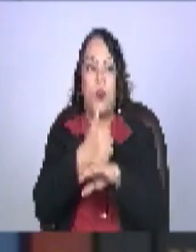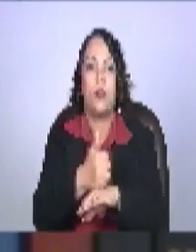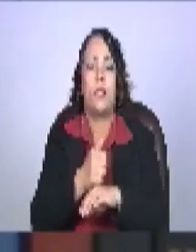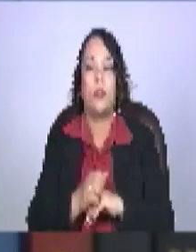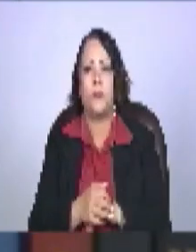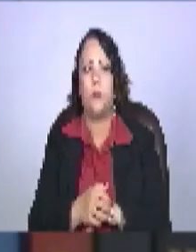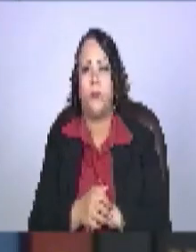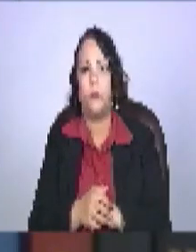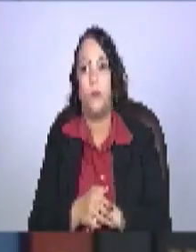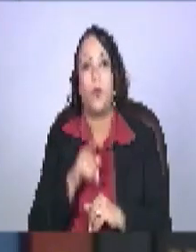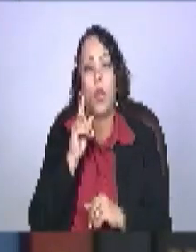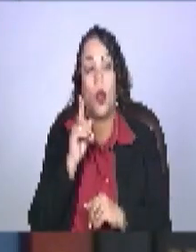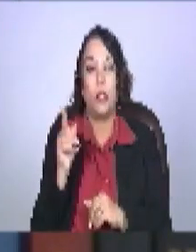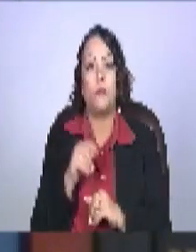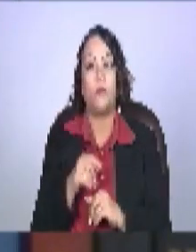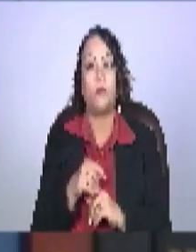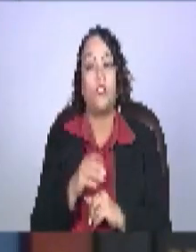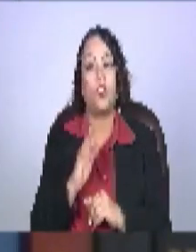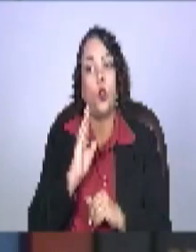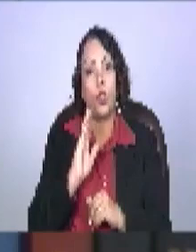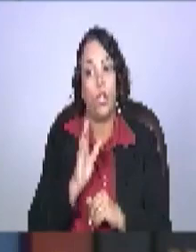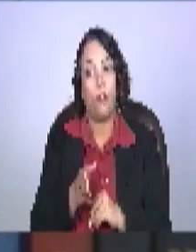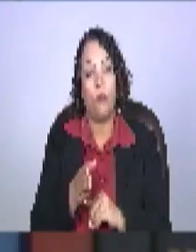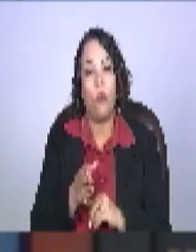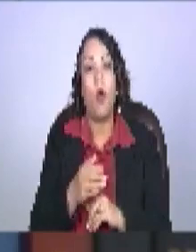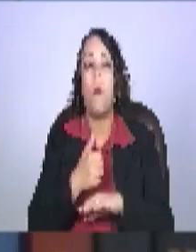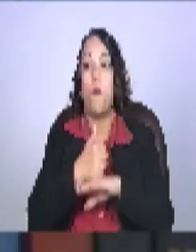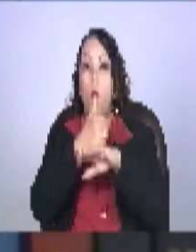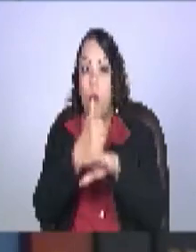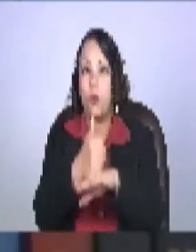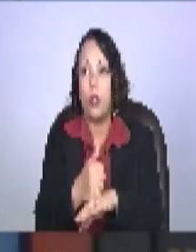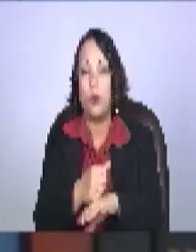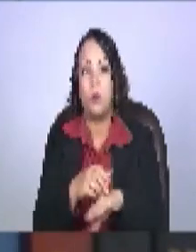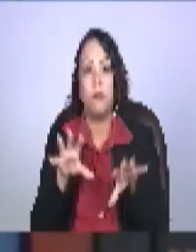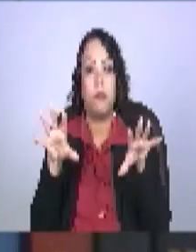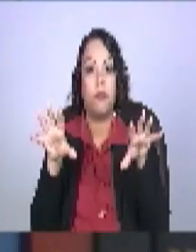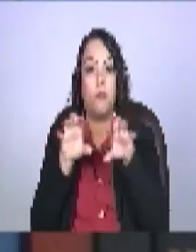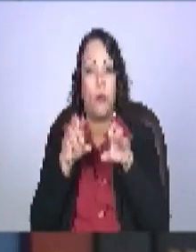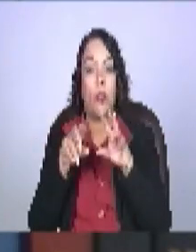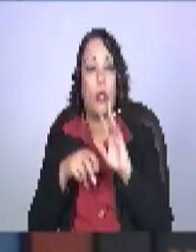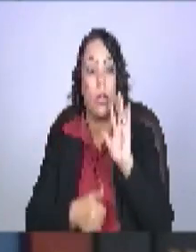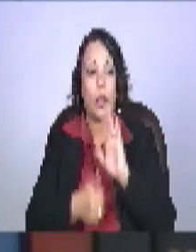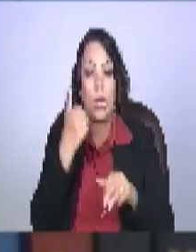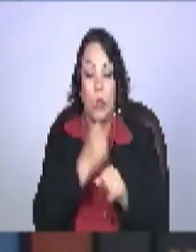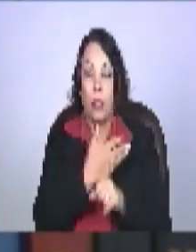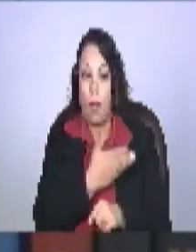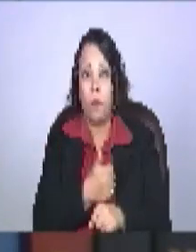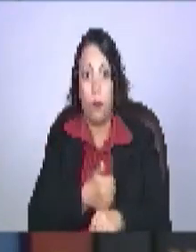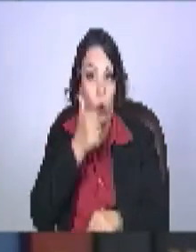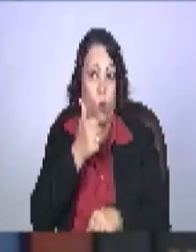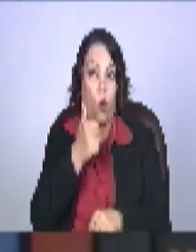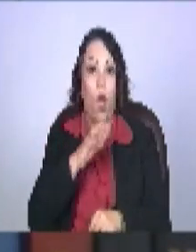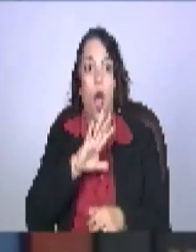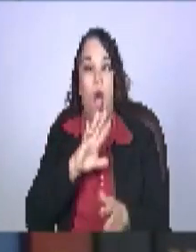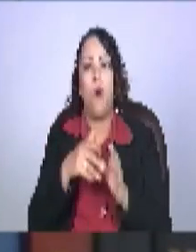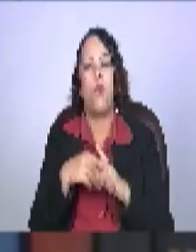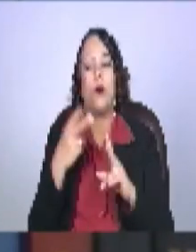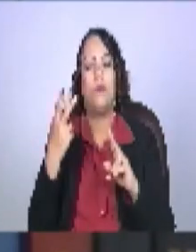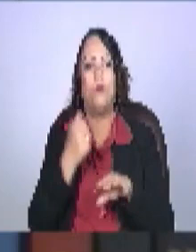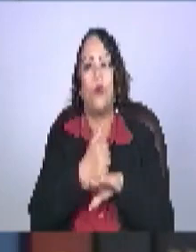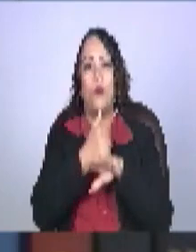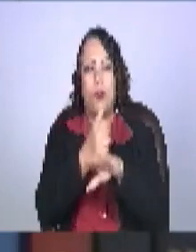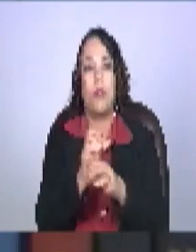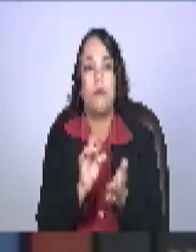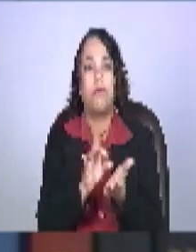المؤسسات التي قد تكون مؤسسات جاذبه اذا احسن هذا الكادر العمل وقد تكون مؤسسات